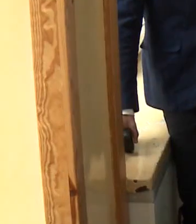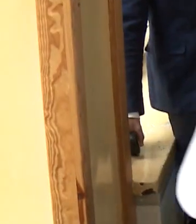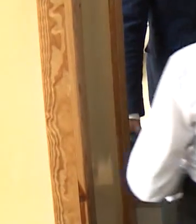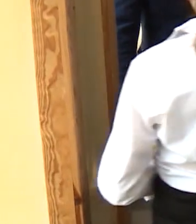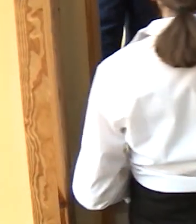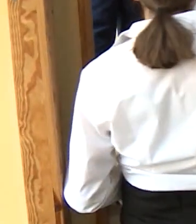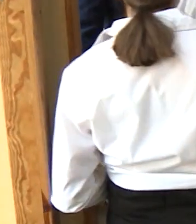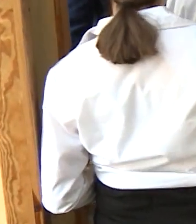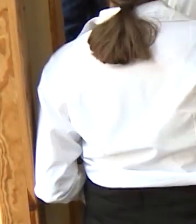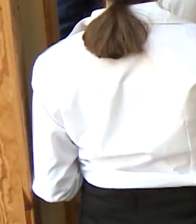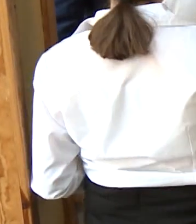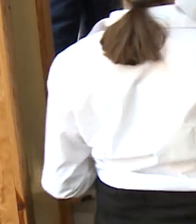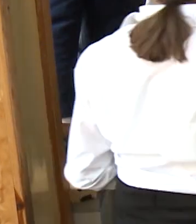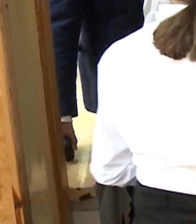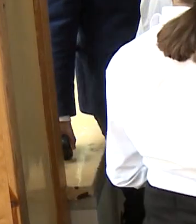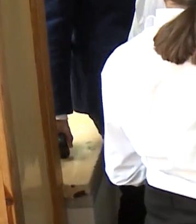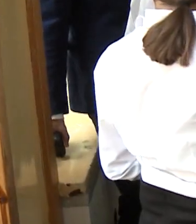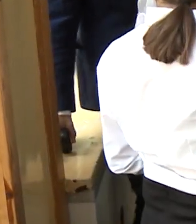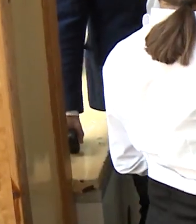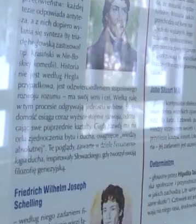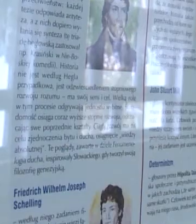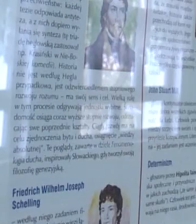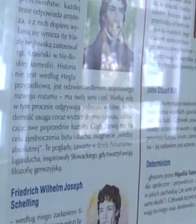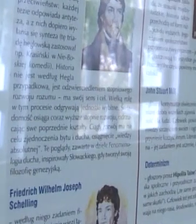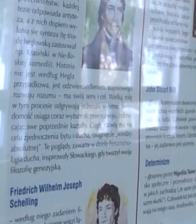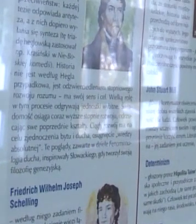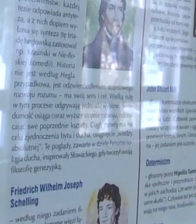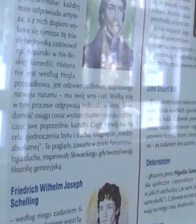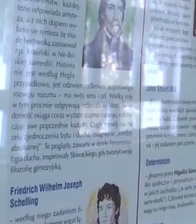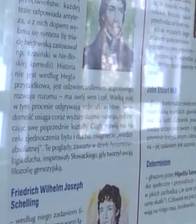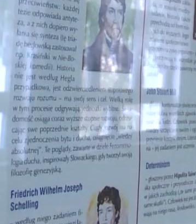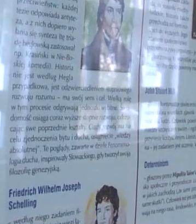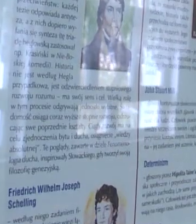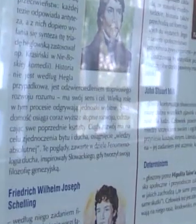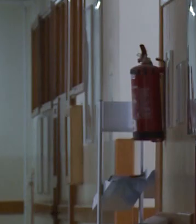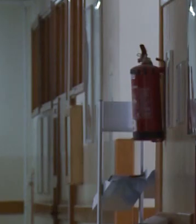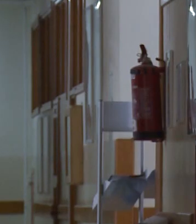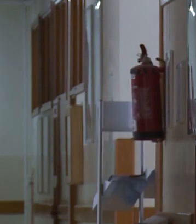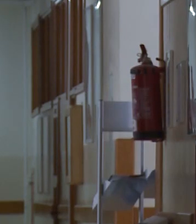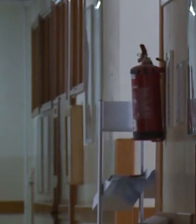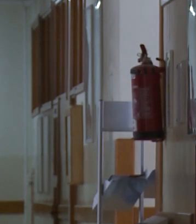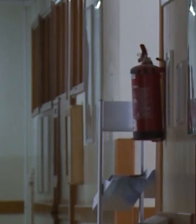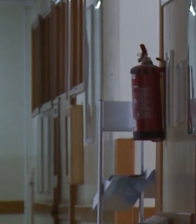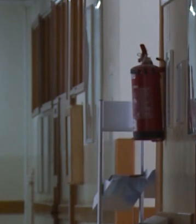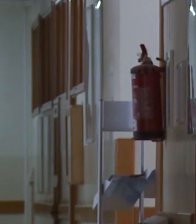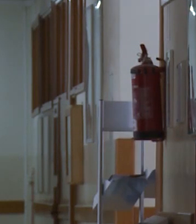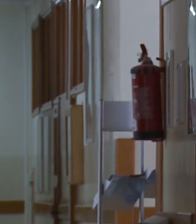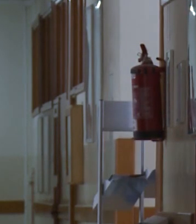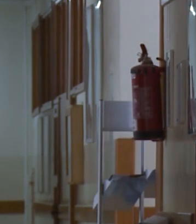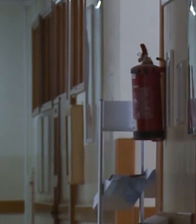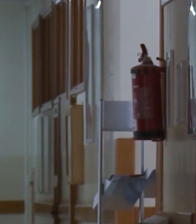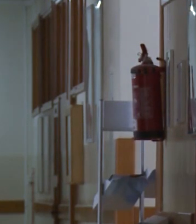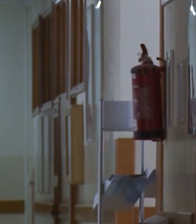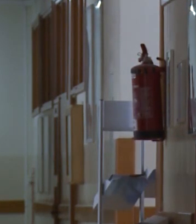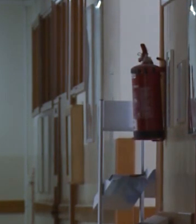dziecka. Także od 25 maja uczniowie 8 klas szkół podstawowych i maturzyści mogą korzystać z konsultacji z nauczycielami